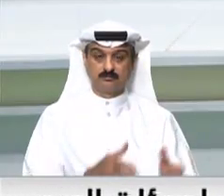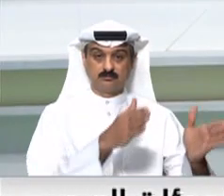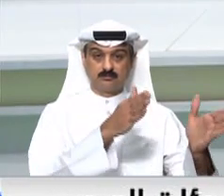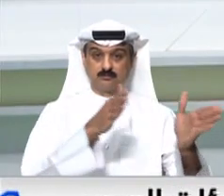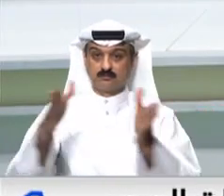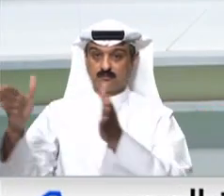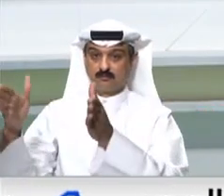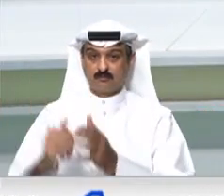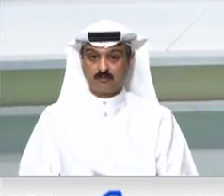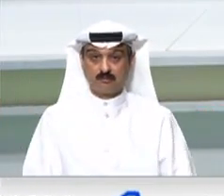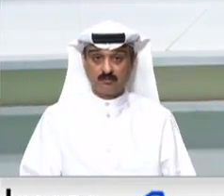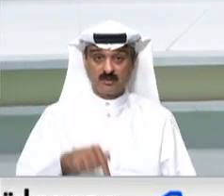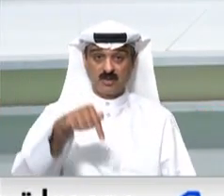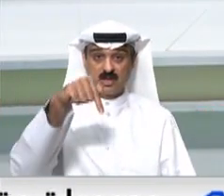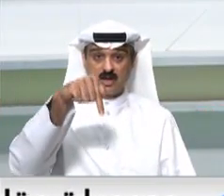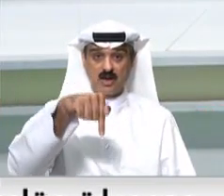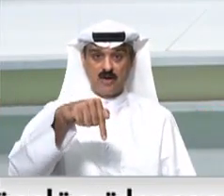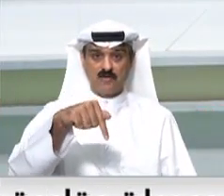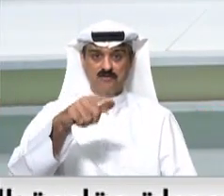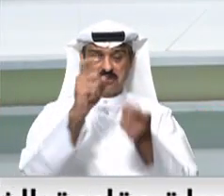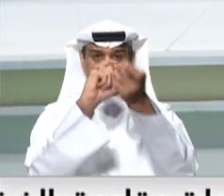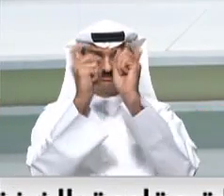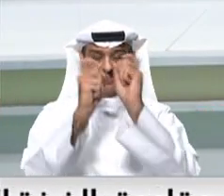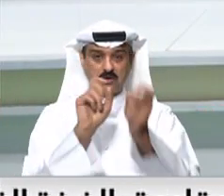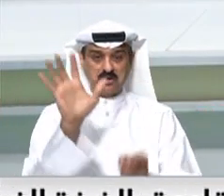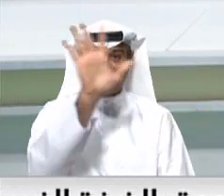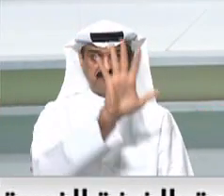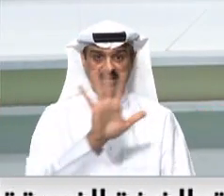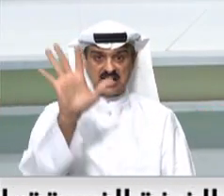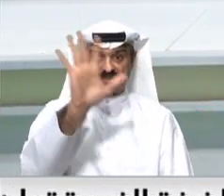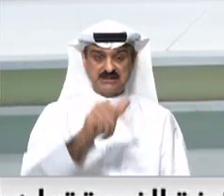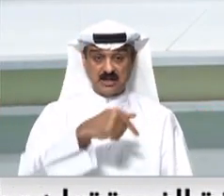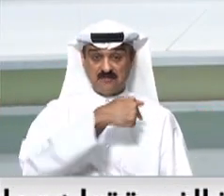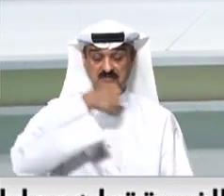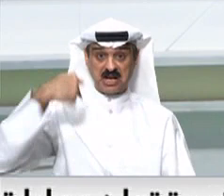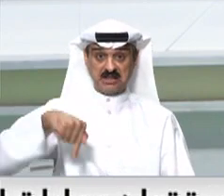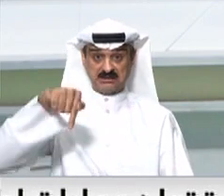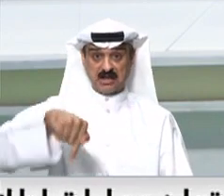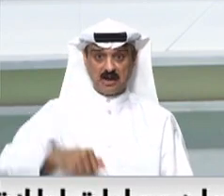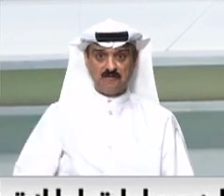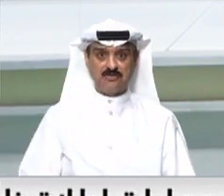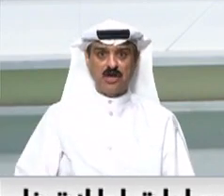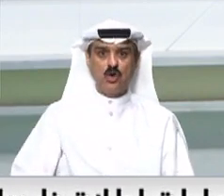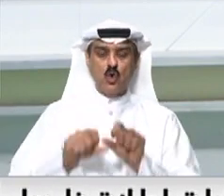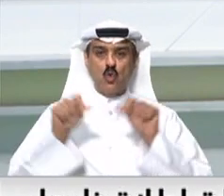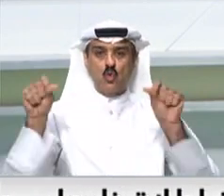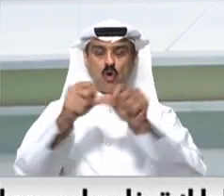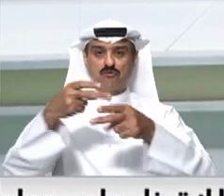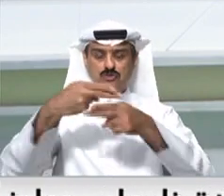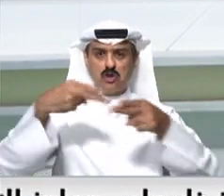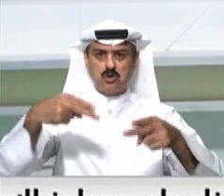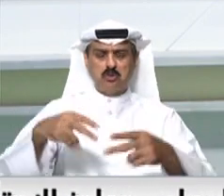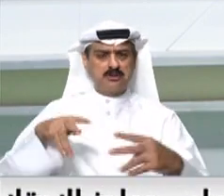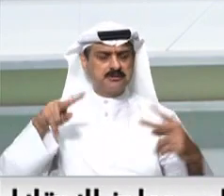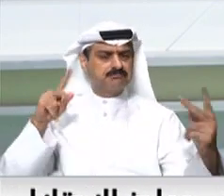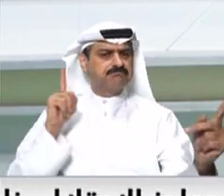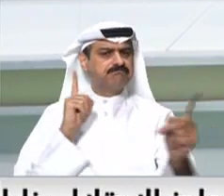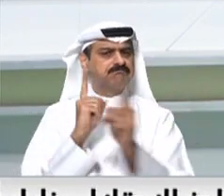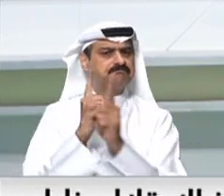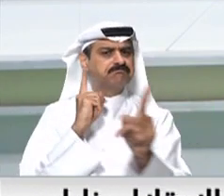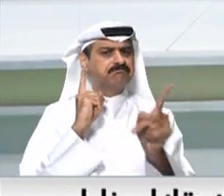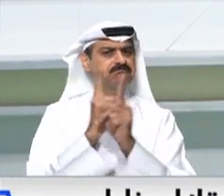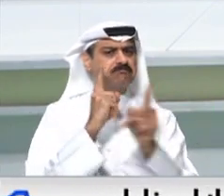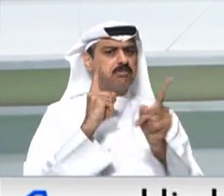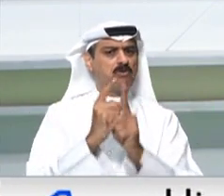بعد أن حقق برونزية دورة ألعاب الآسيوية 19 في الصين، عاد لأرض الوطن وفد منتخب اليد ليستقبل استقبال الأبطال في قاعة